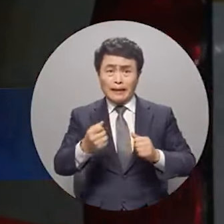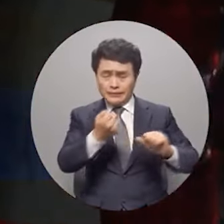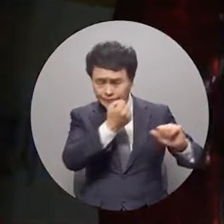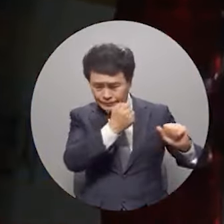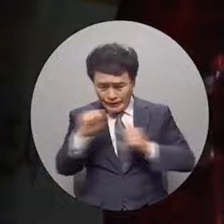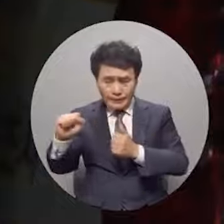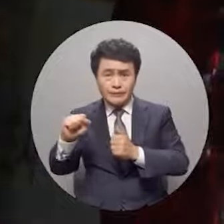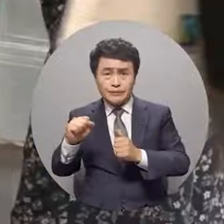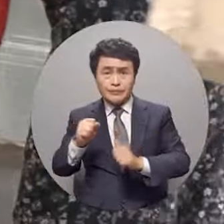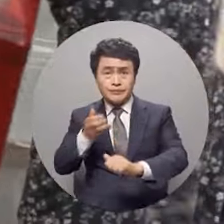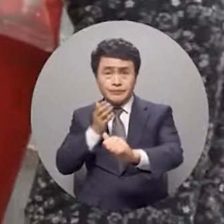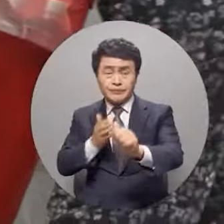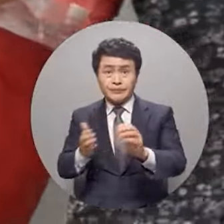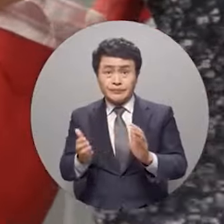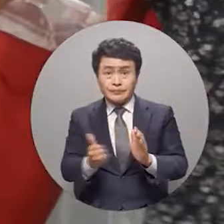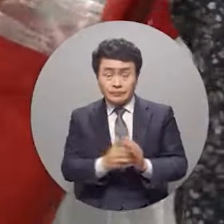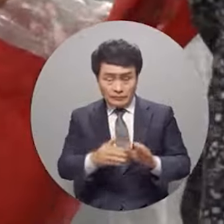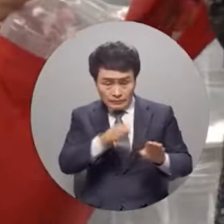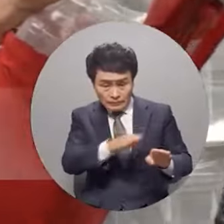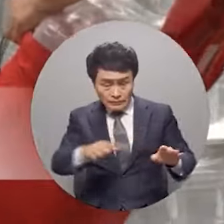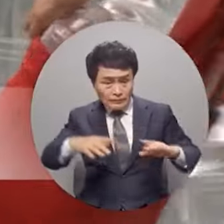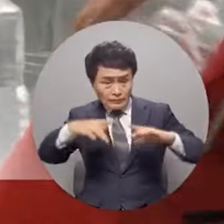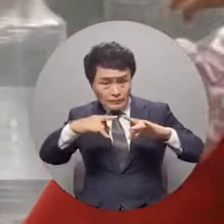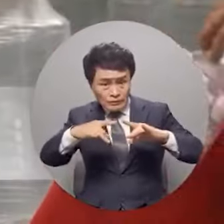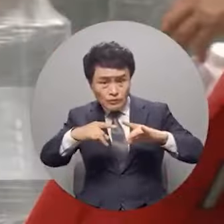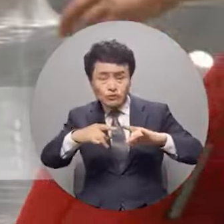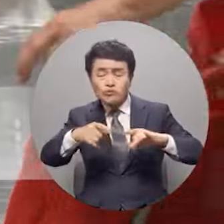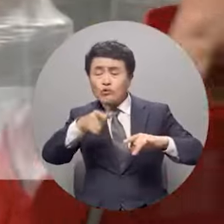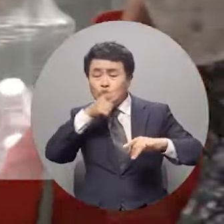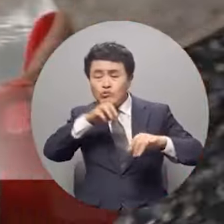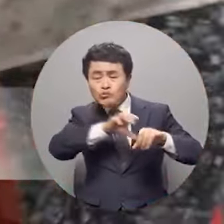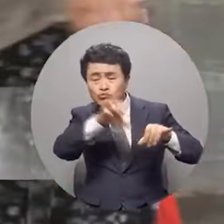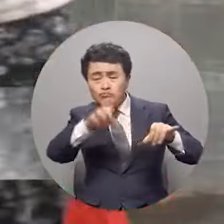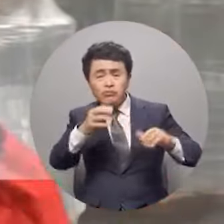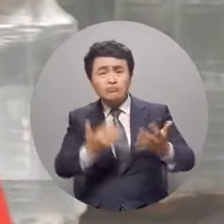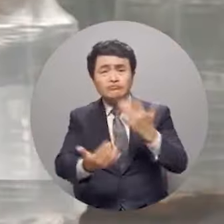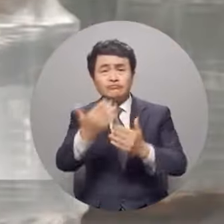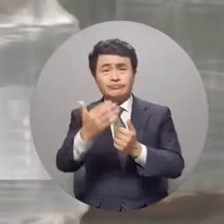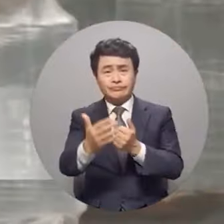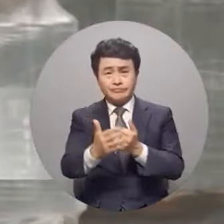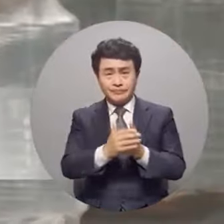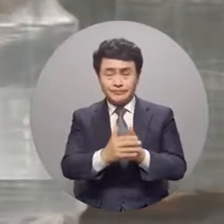거죠. 지하주차장에 설치된 전기 설비와 수도 배관이 불에 타면서